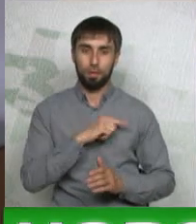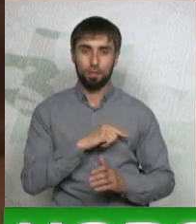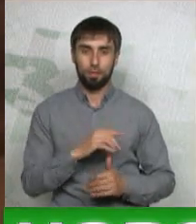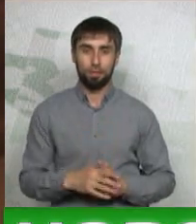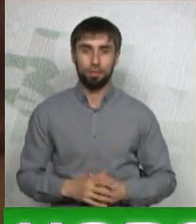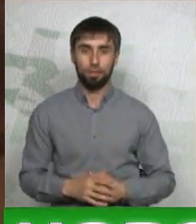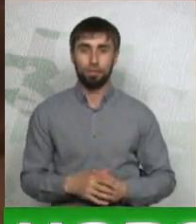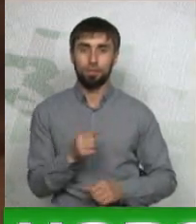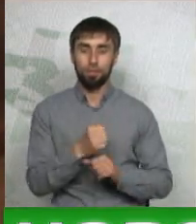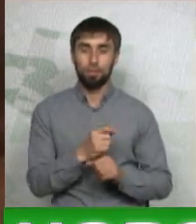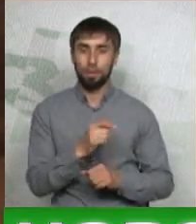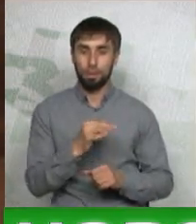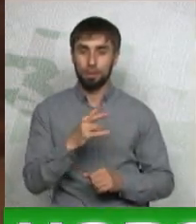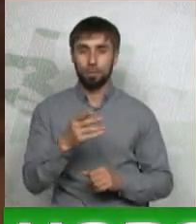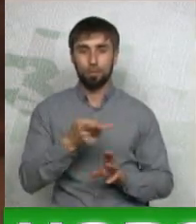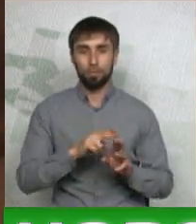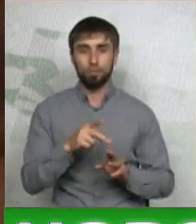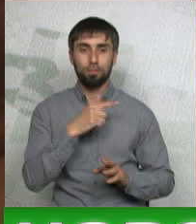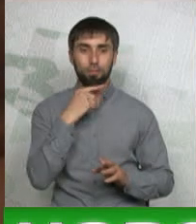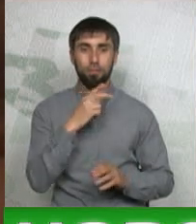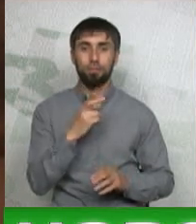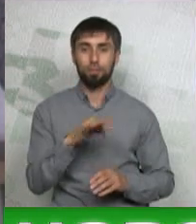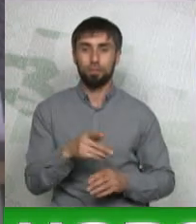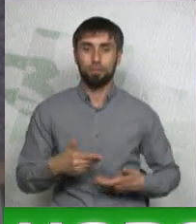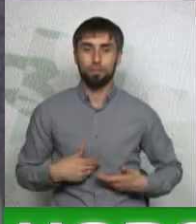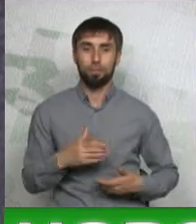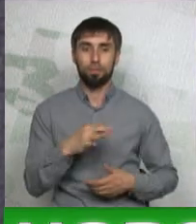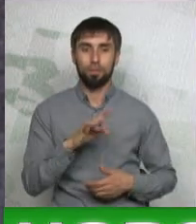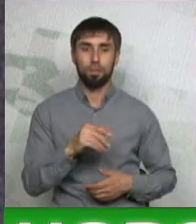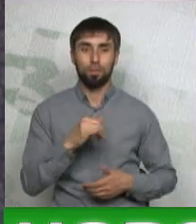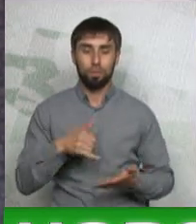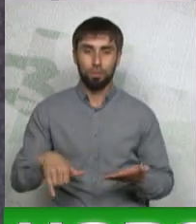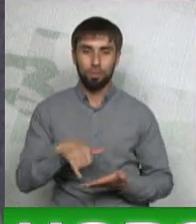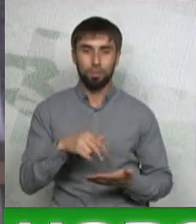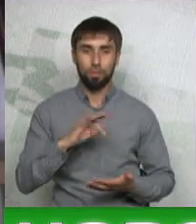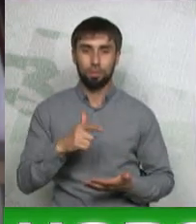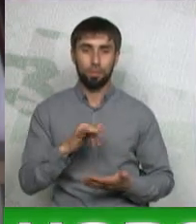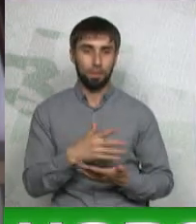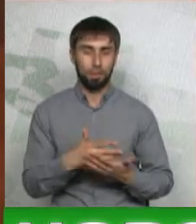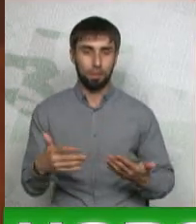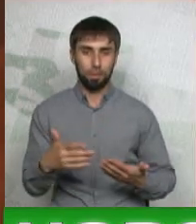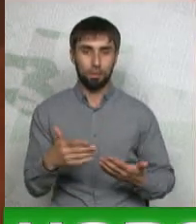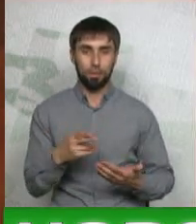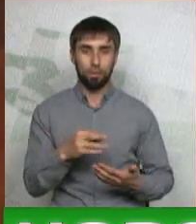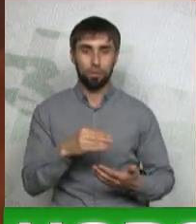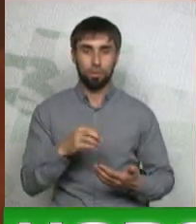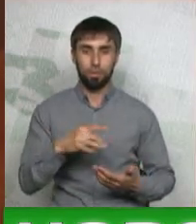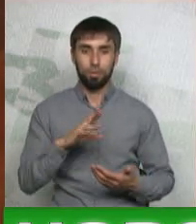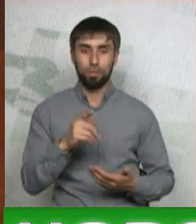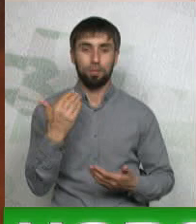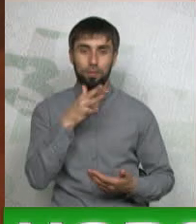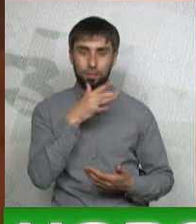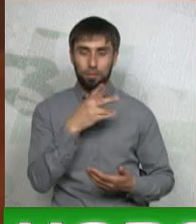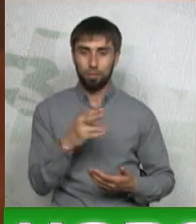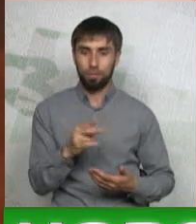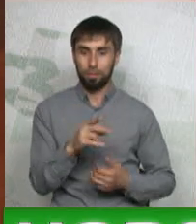характера. Творения Хасана воссоздают ингушский быт. Тут и солянка, утюг, плуг, стулья и даже кожемялка тех времен. Правда,